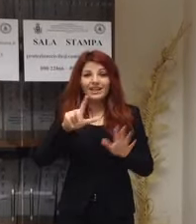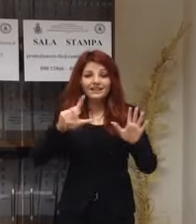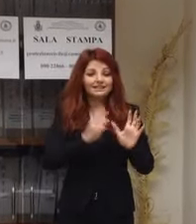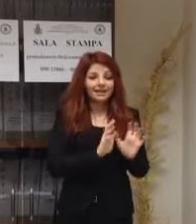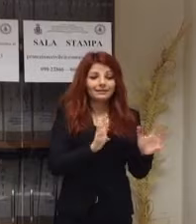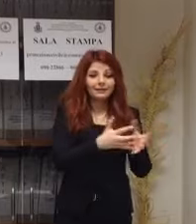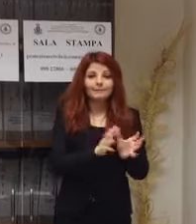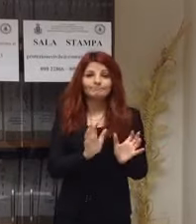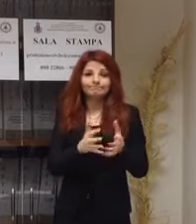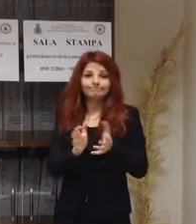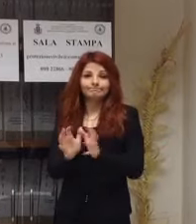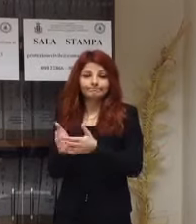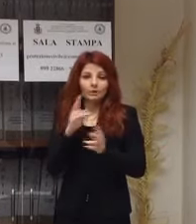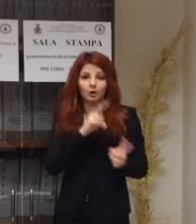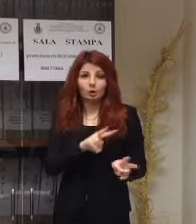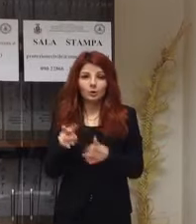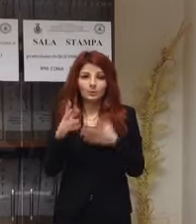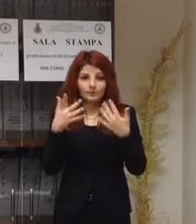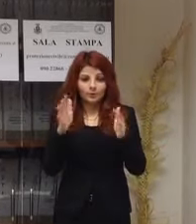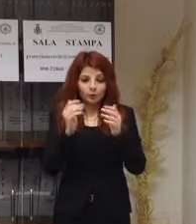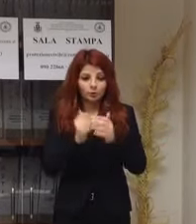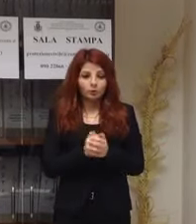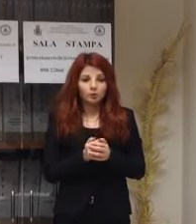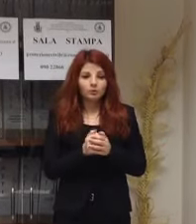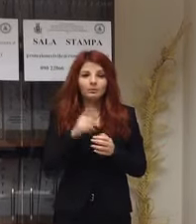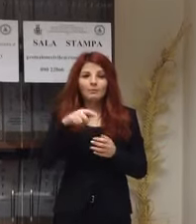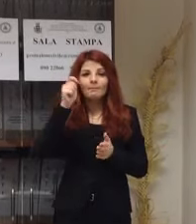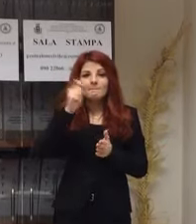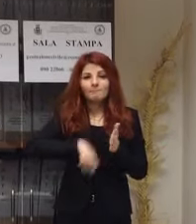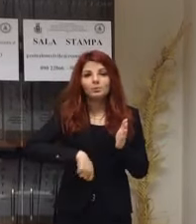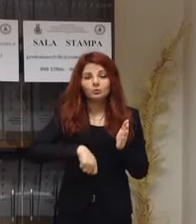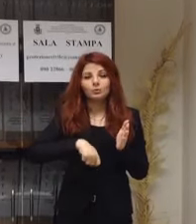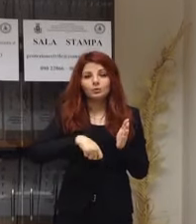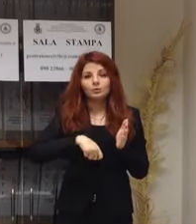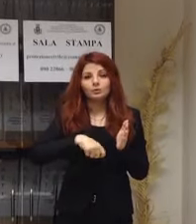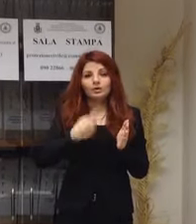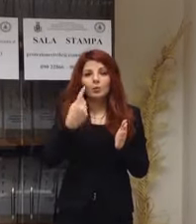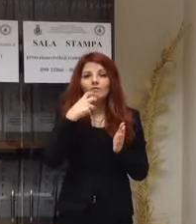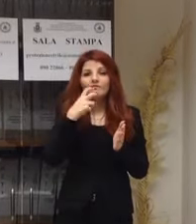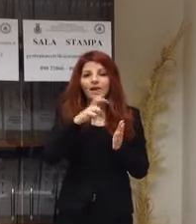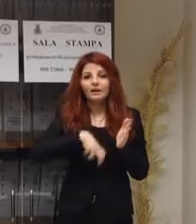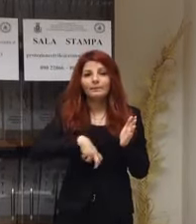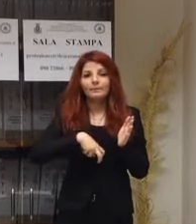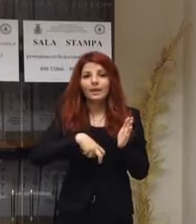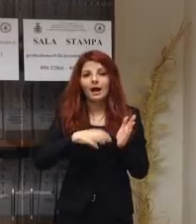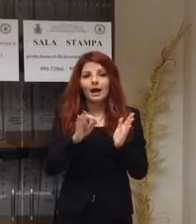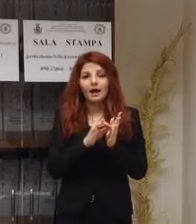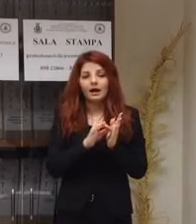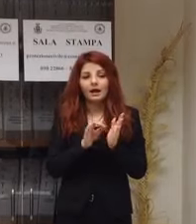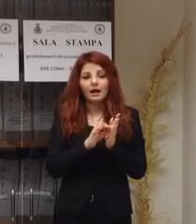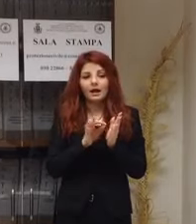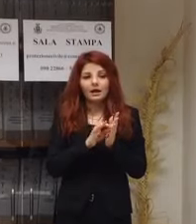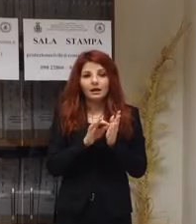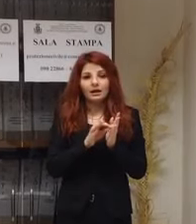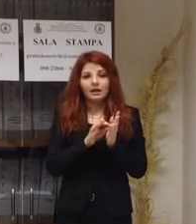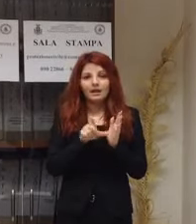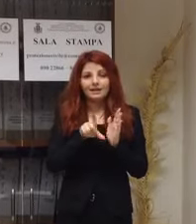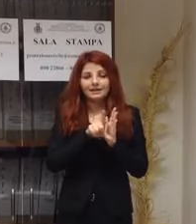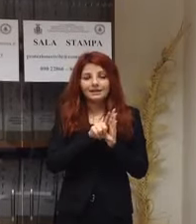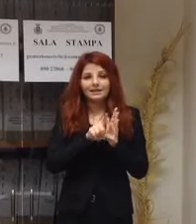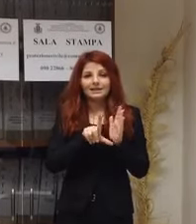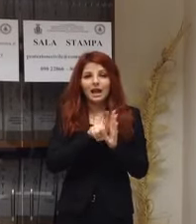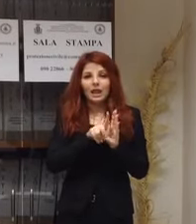assembramenti. Sono state inoltre elevate un verbale di contestazione in violazione del decreto